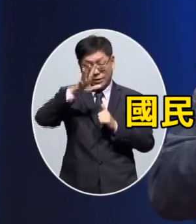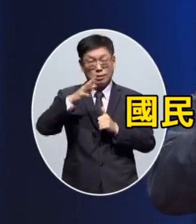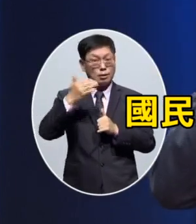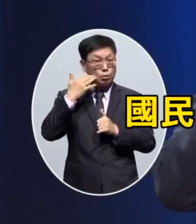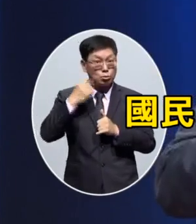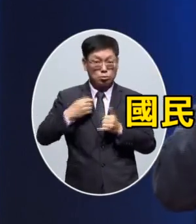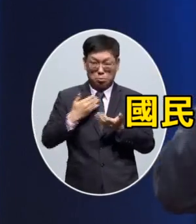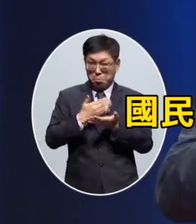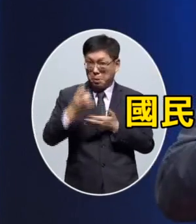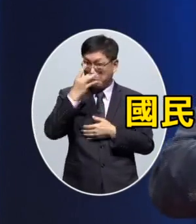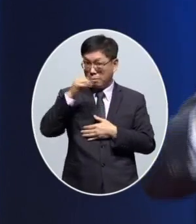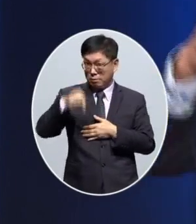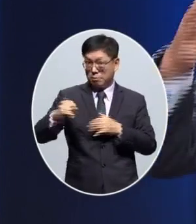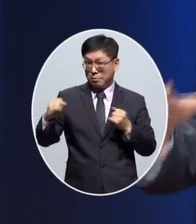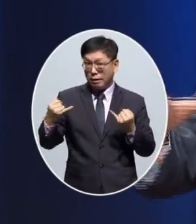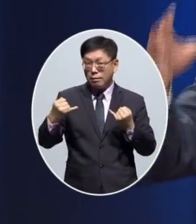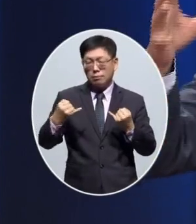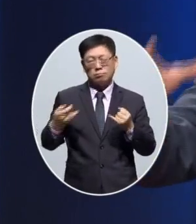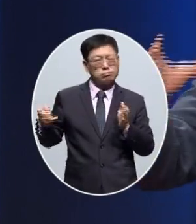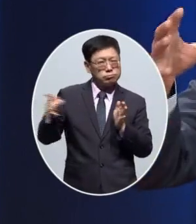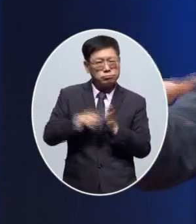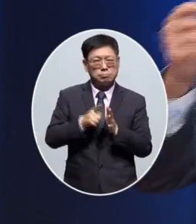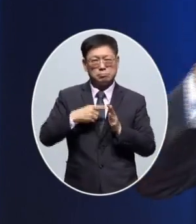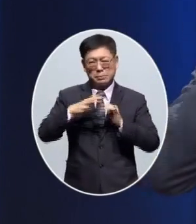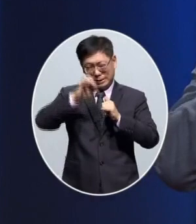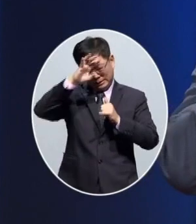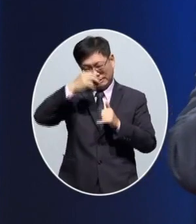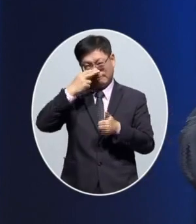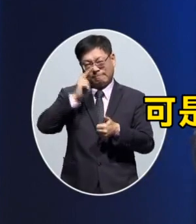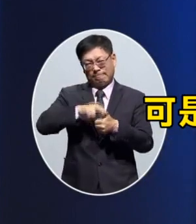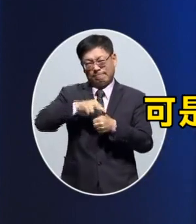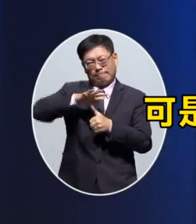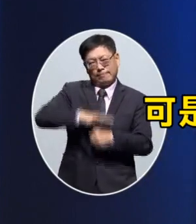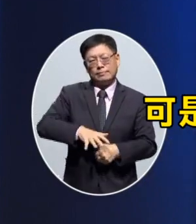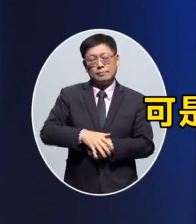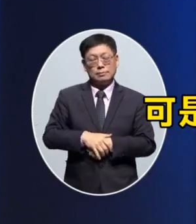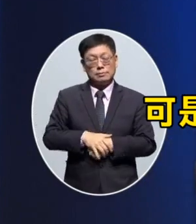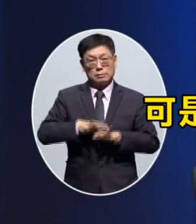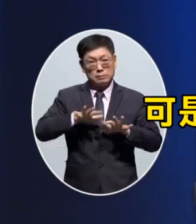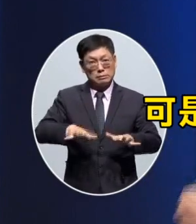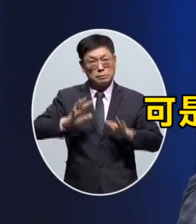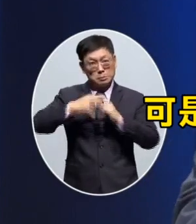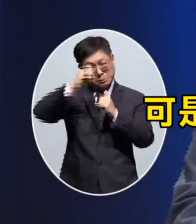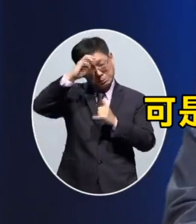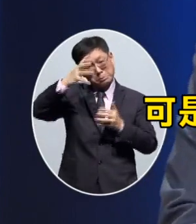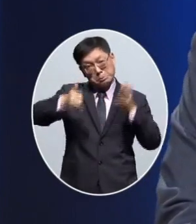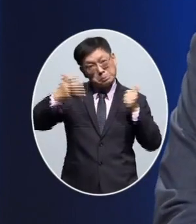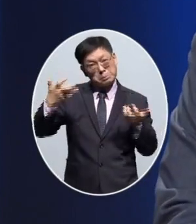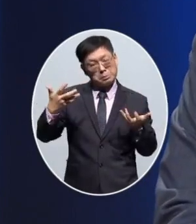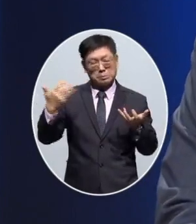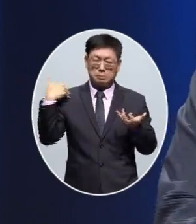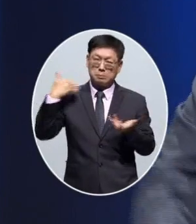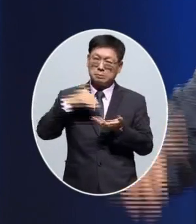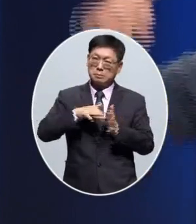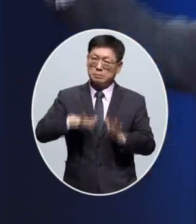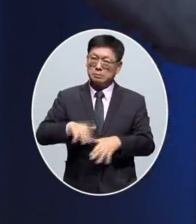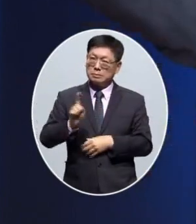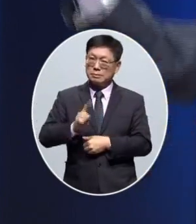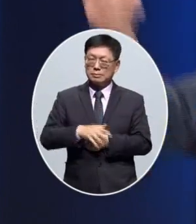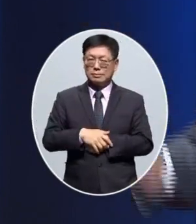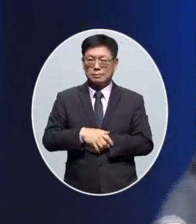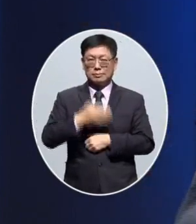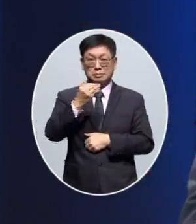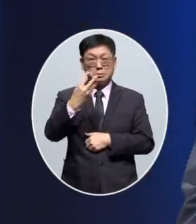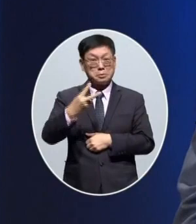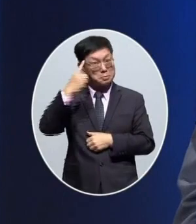行长，当就是所谓的党鞭了，我一直觉得两岸问题需要辩论。 所以会有吗？会有下一场辩论吗？ 我